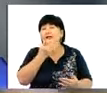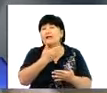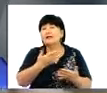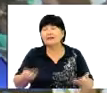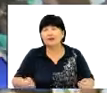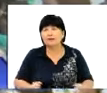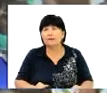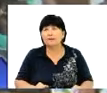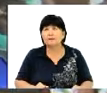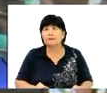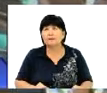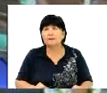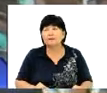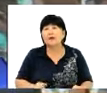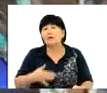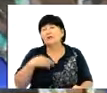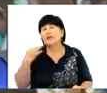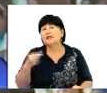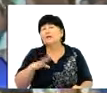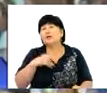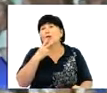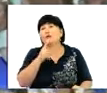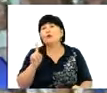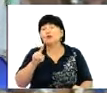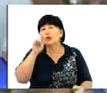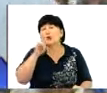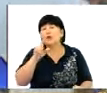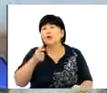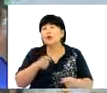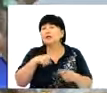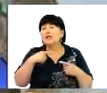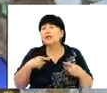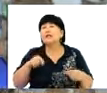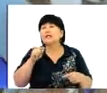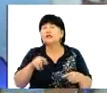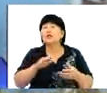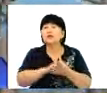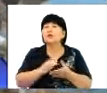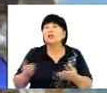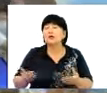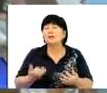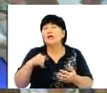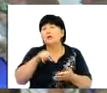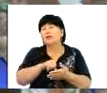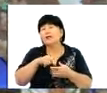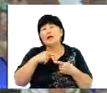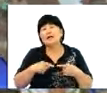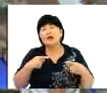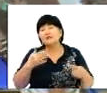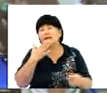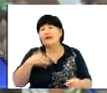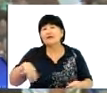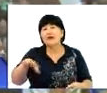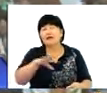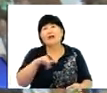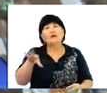еды. Мне интересно было увидеть, что казахстанцы очень разные. То есть здесь дружно проживают представители разных